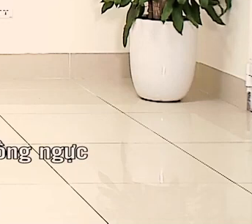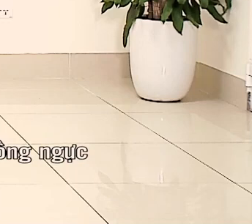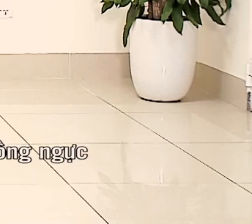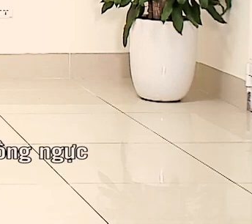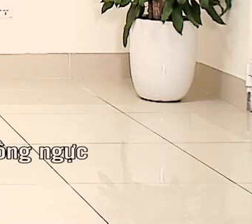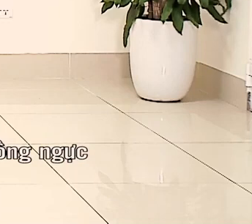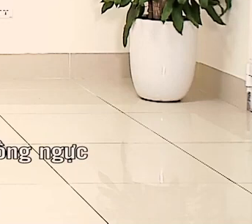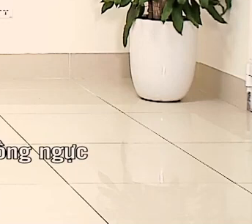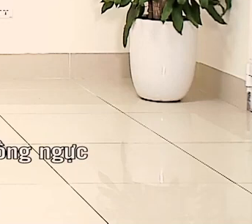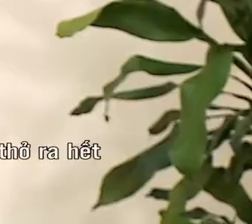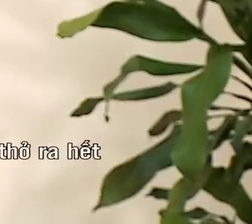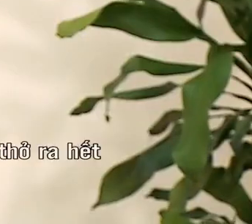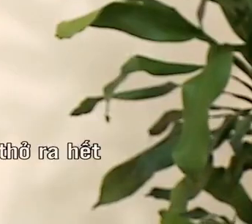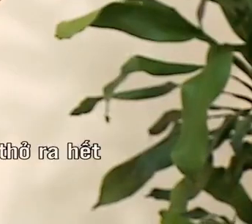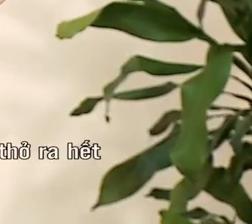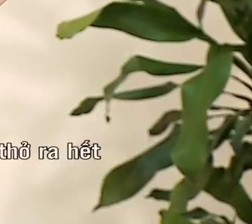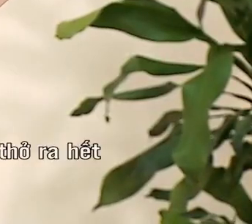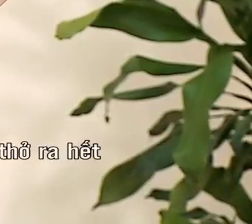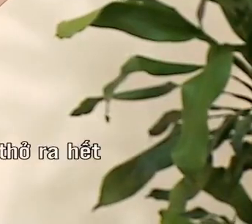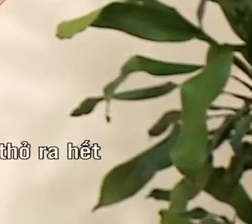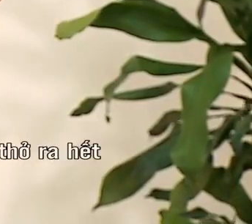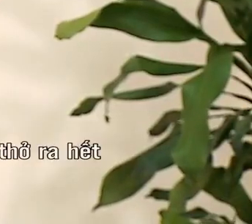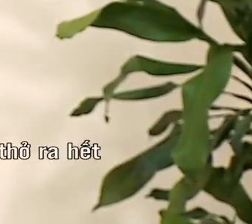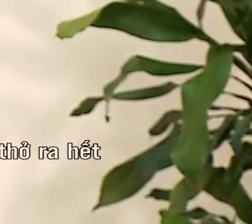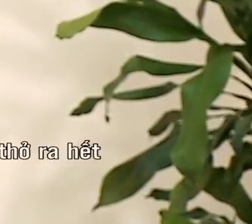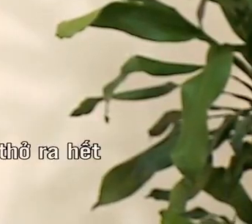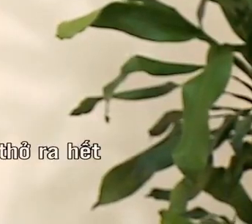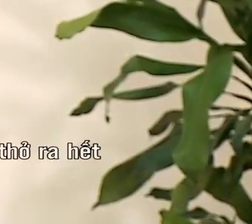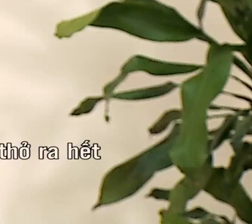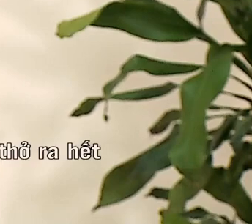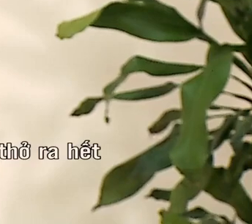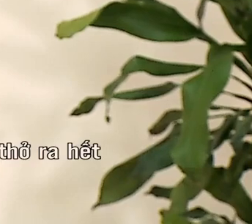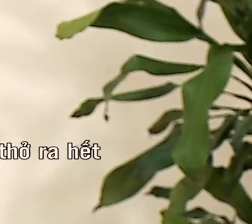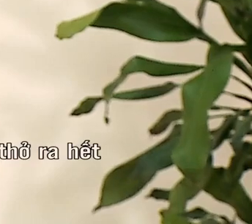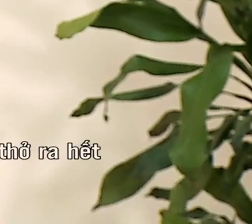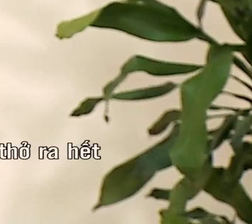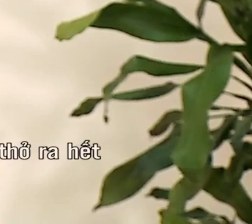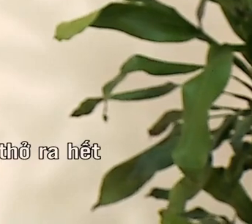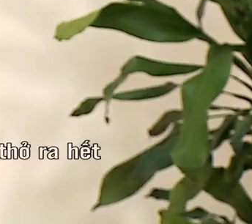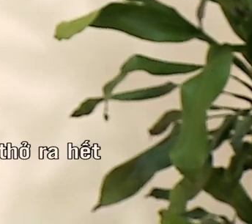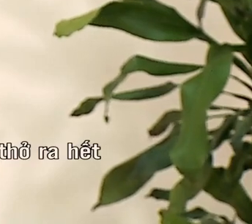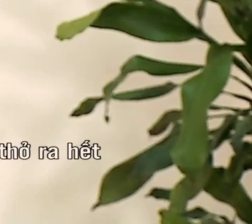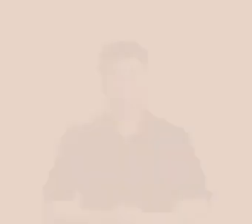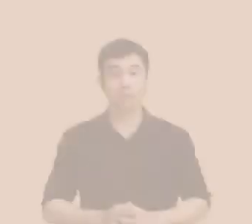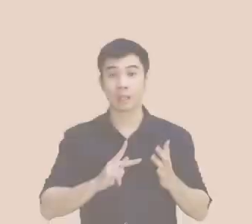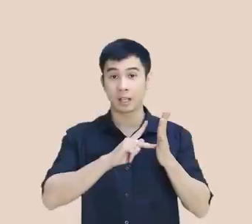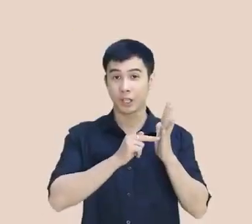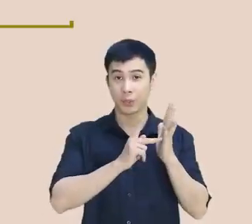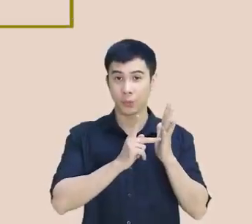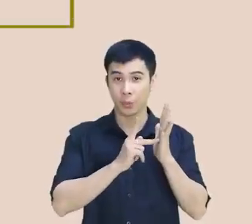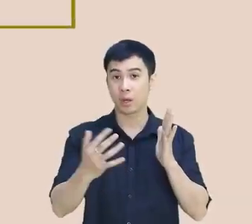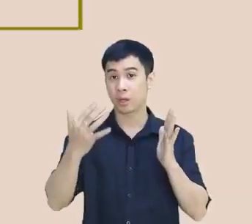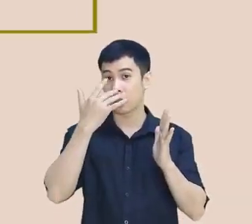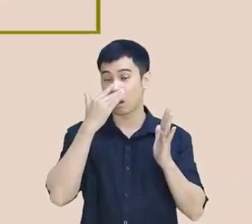sang hai bên làm mở lồng ngực, tiếp đó đưa hai khuỷu tay về trước, đồng thời thở ra hết. Kỹ